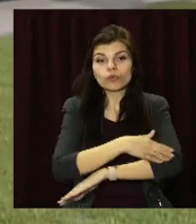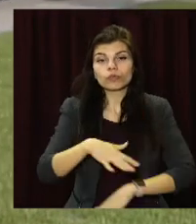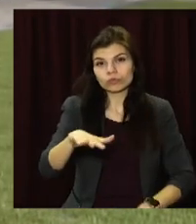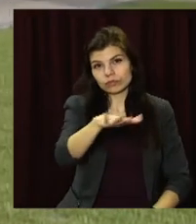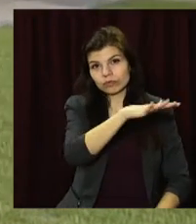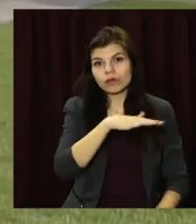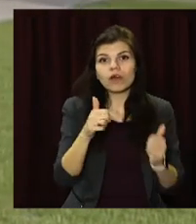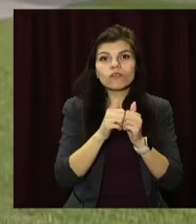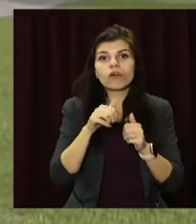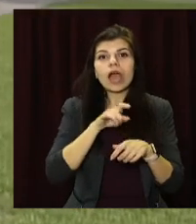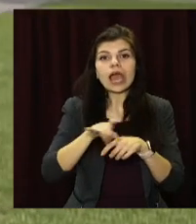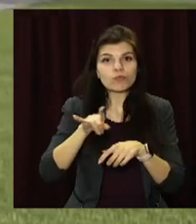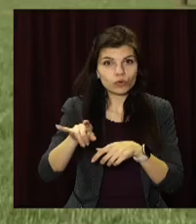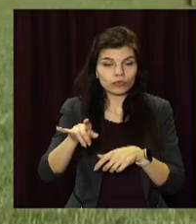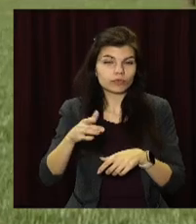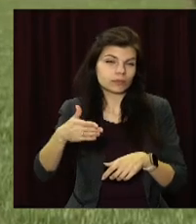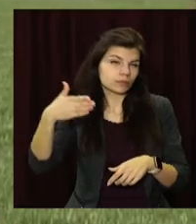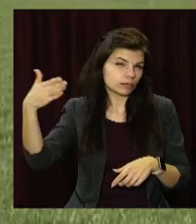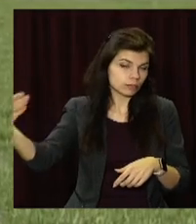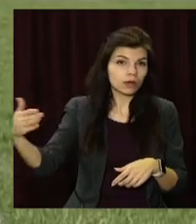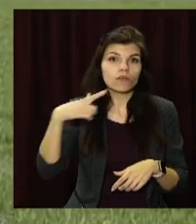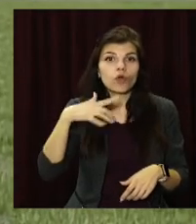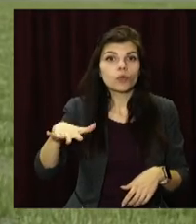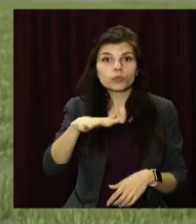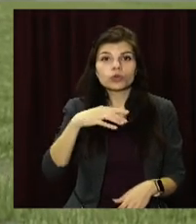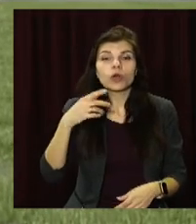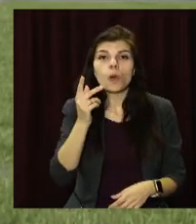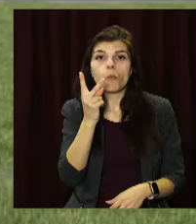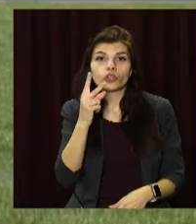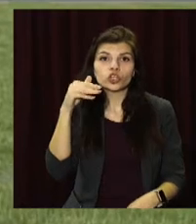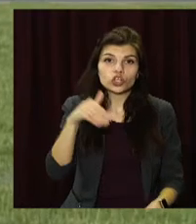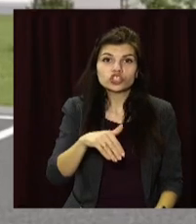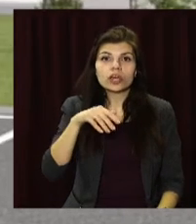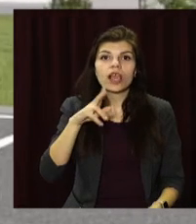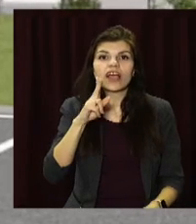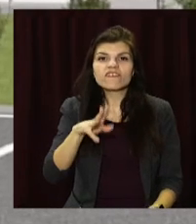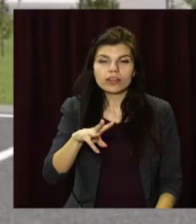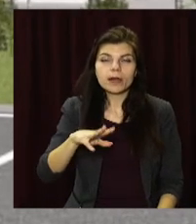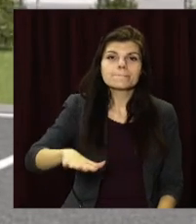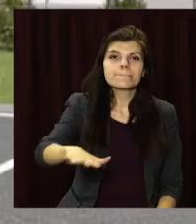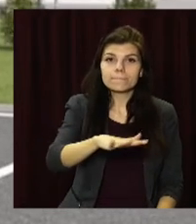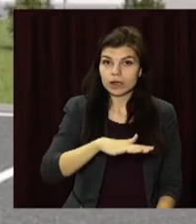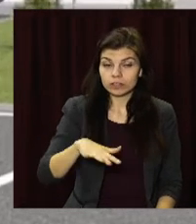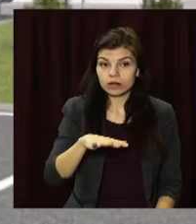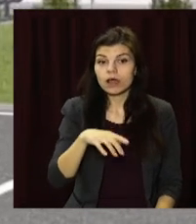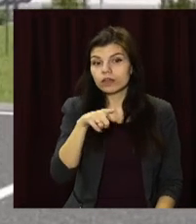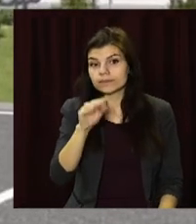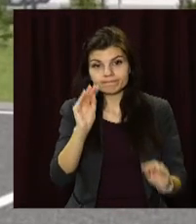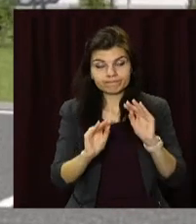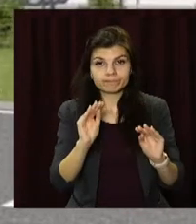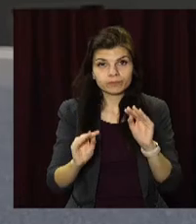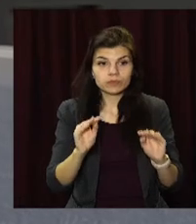вулиці Аеропортівської. Приміщення буде завбільшки 1500 квадратних метрів. На його території